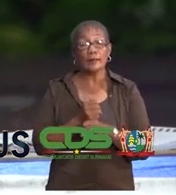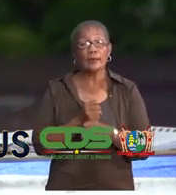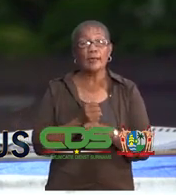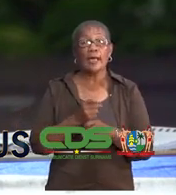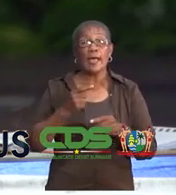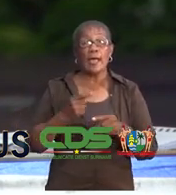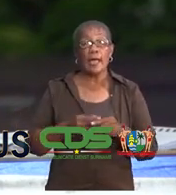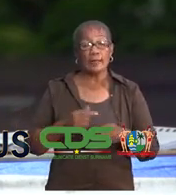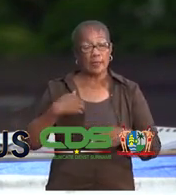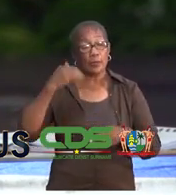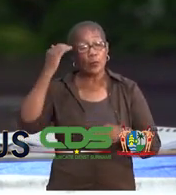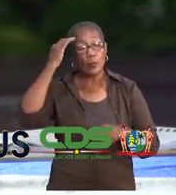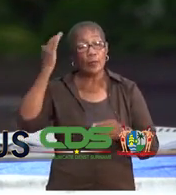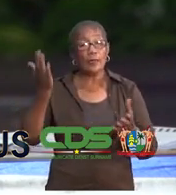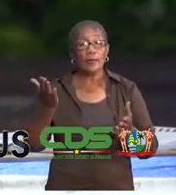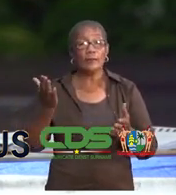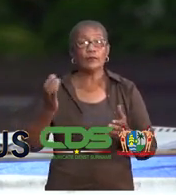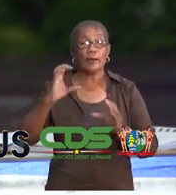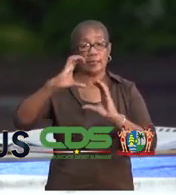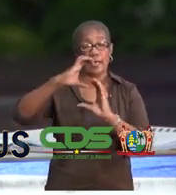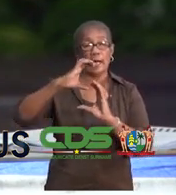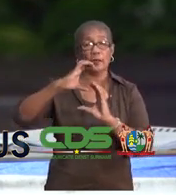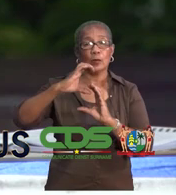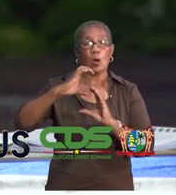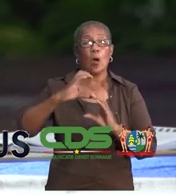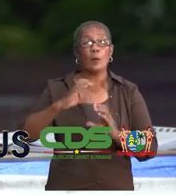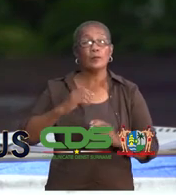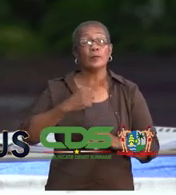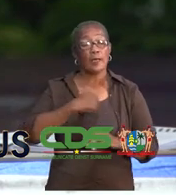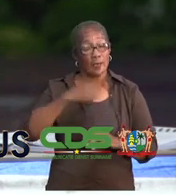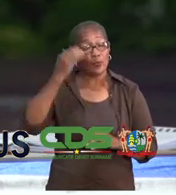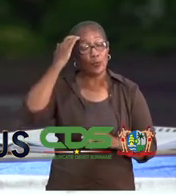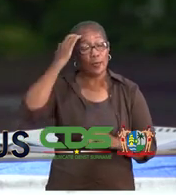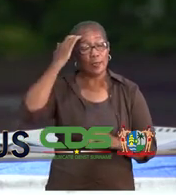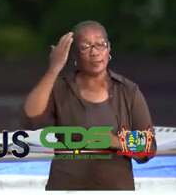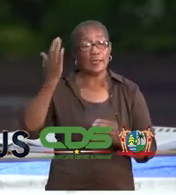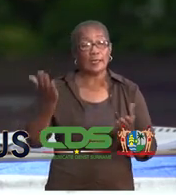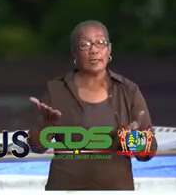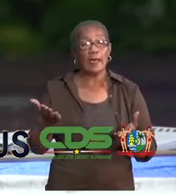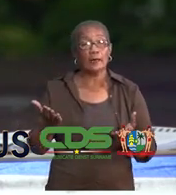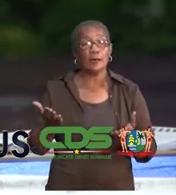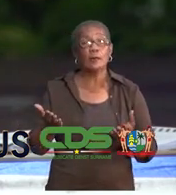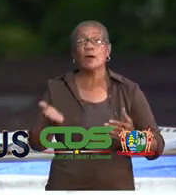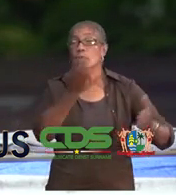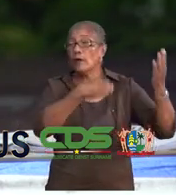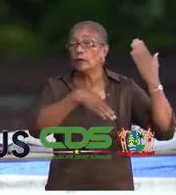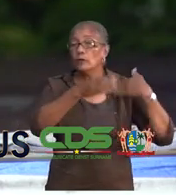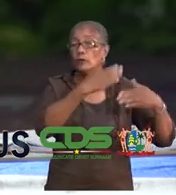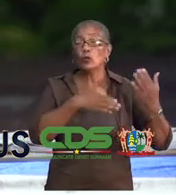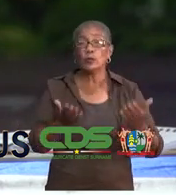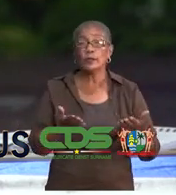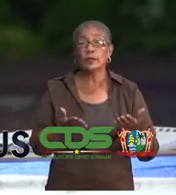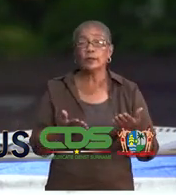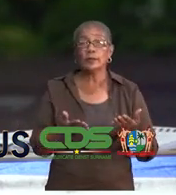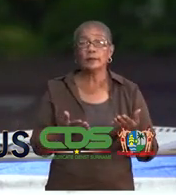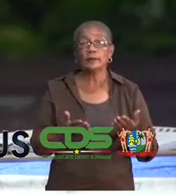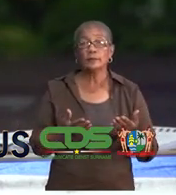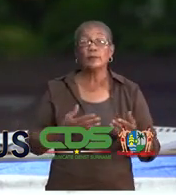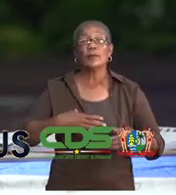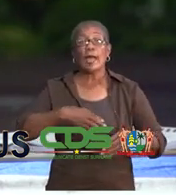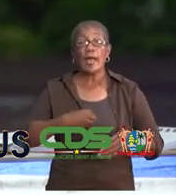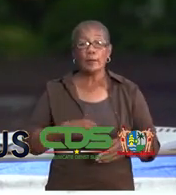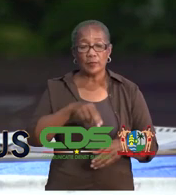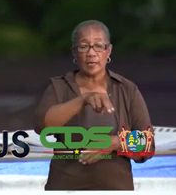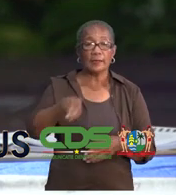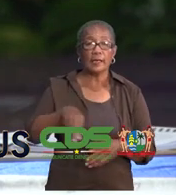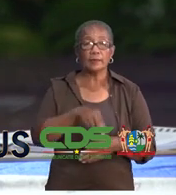ik assistant secretary-general van CARICOM, dus ik ken haar nog van tijden geleden. Zij heeft de